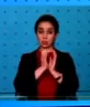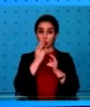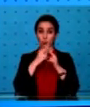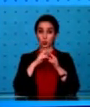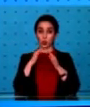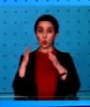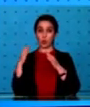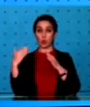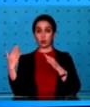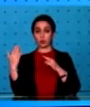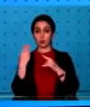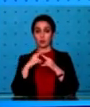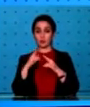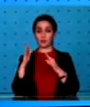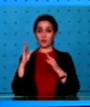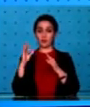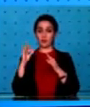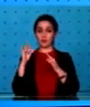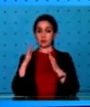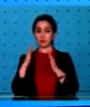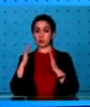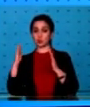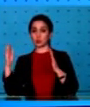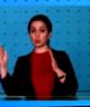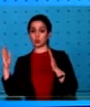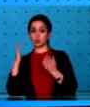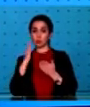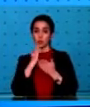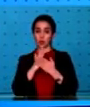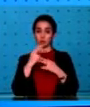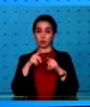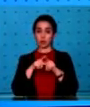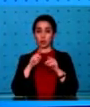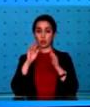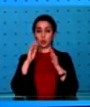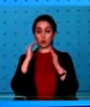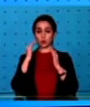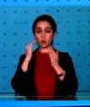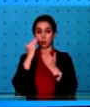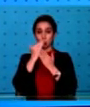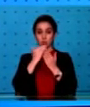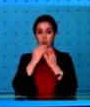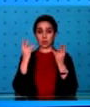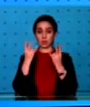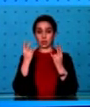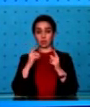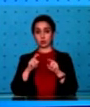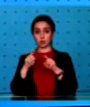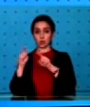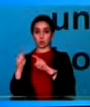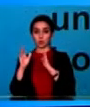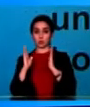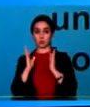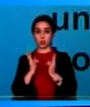o'ng tomonida vertikal surgich paydo bo'ladi va uni surib ro'yxatning kerakli joyiga o'tishimiz mumkin